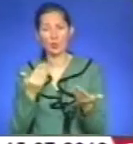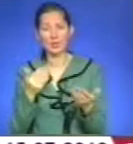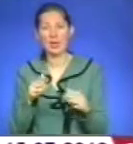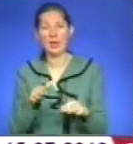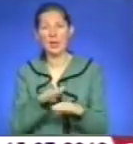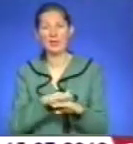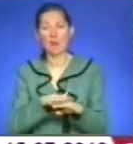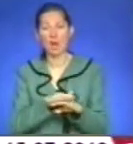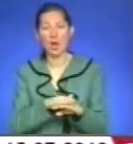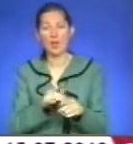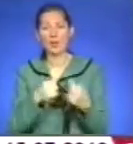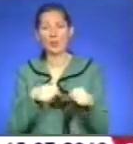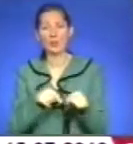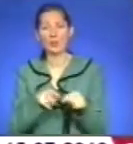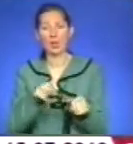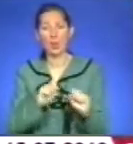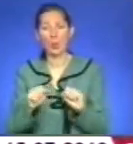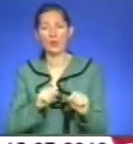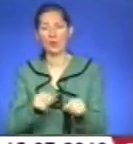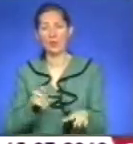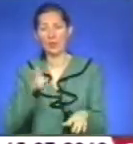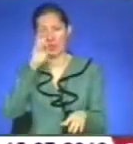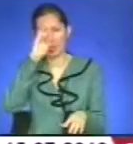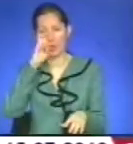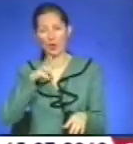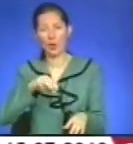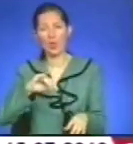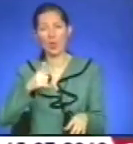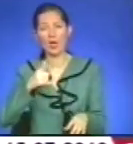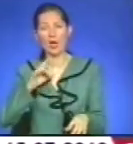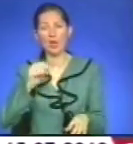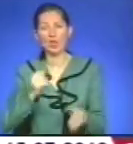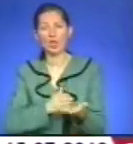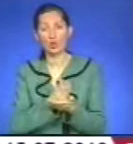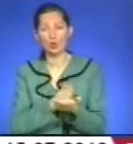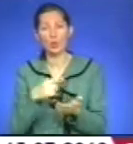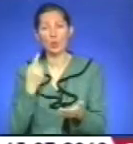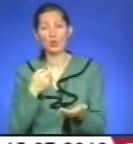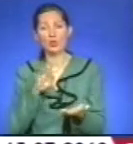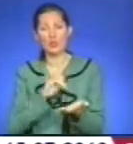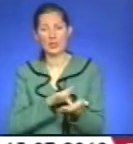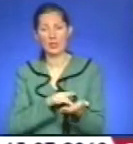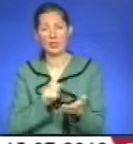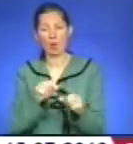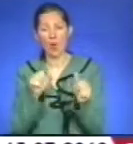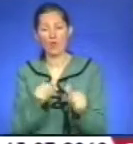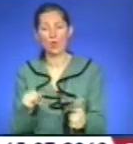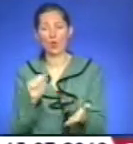територіальних підрозділів управління Державної міграційної служби. В обласному центрі оформлення документів